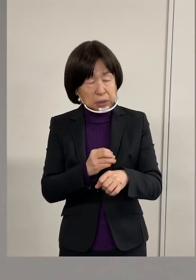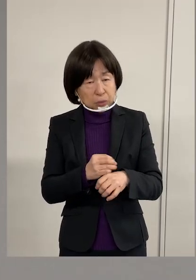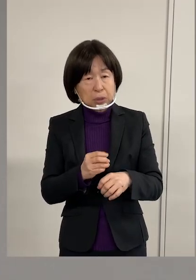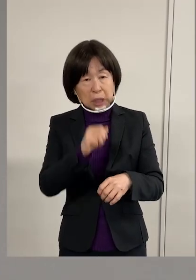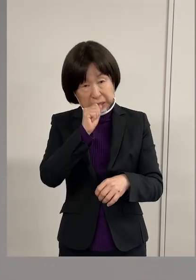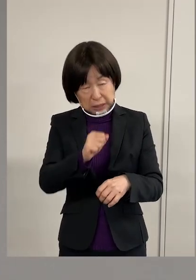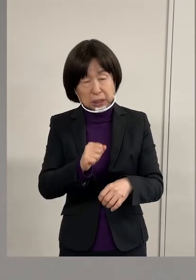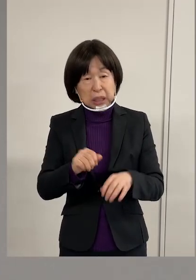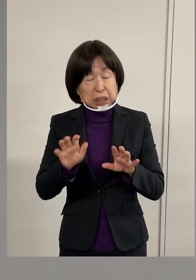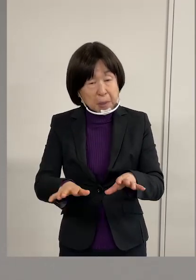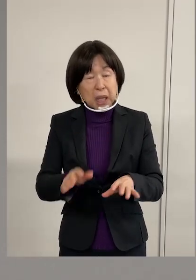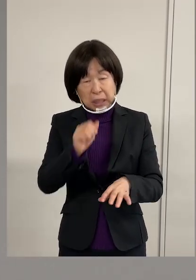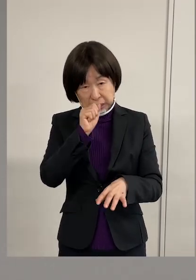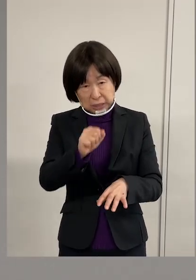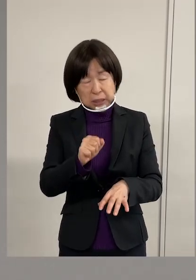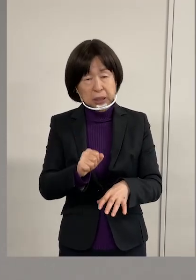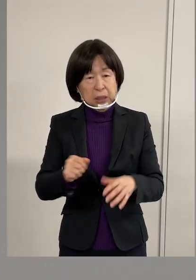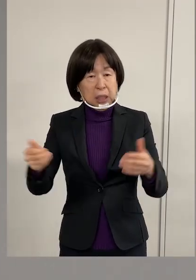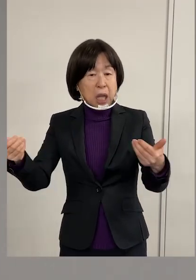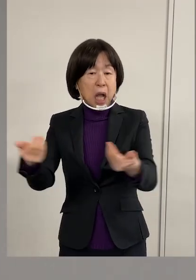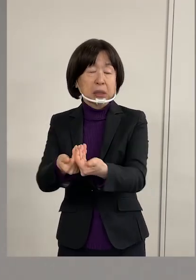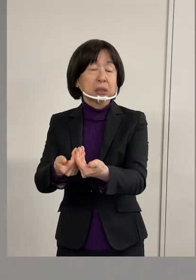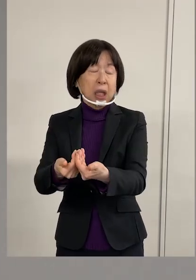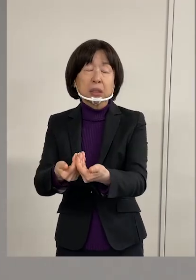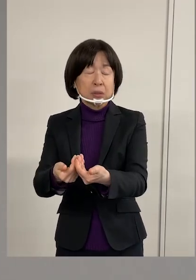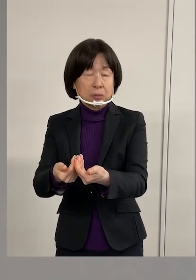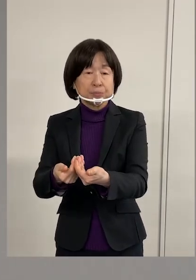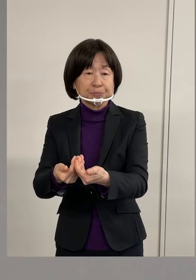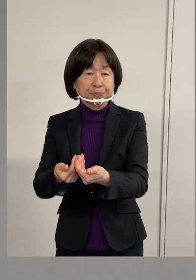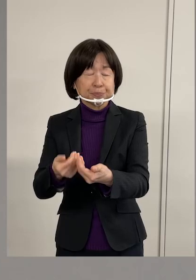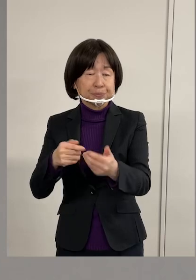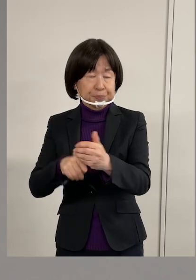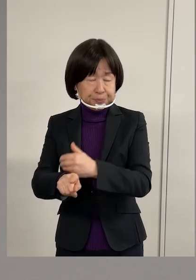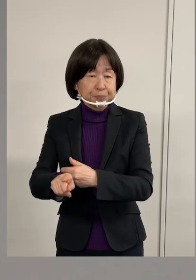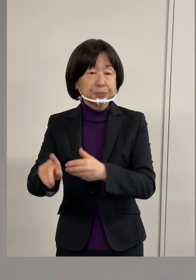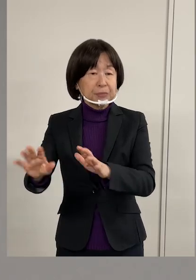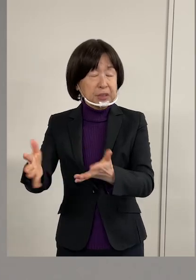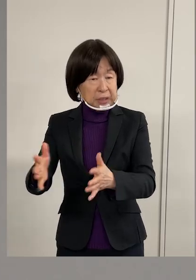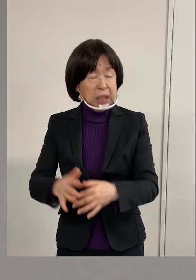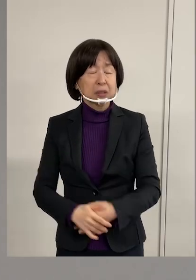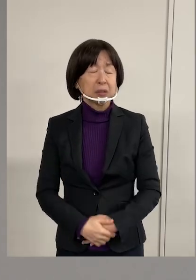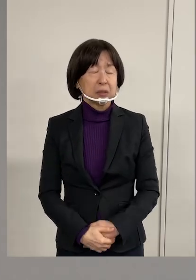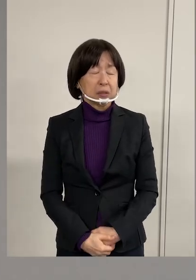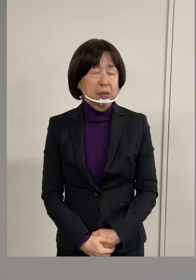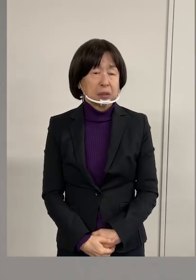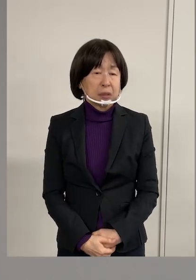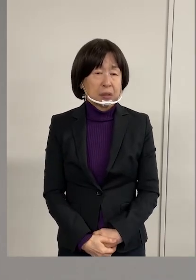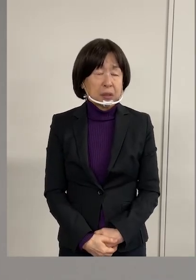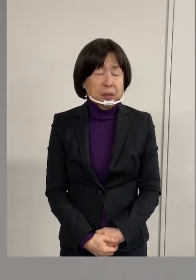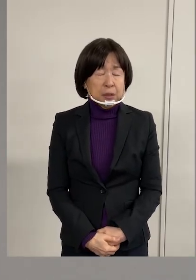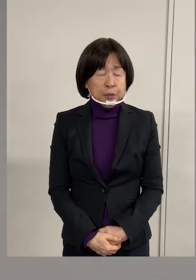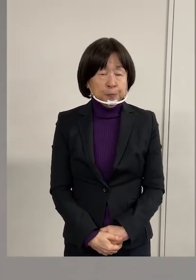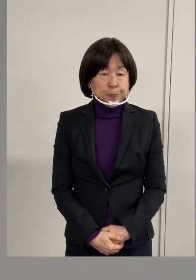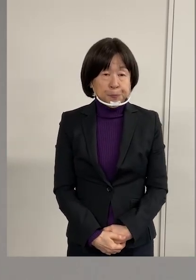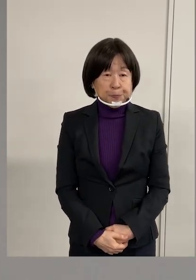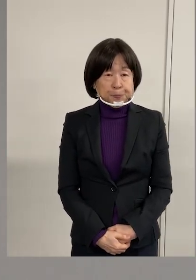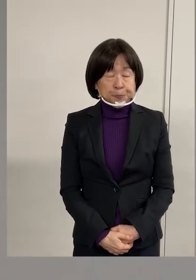えて、反対する論拠がないので、そこで反対はしてないです。で、おそらく、